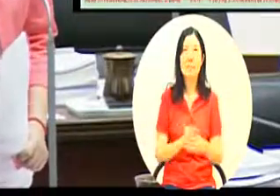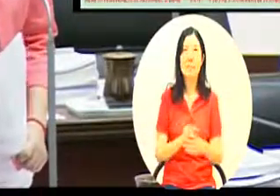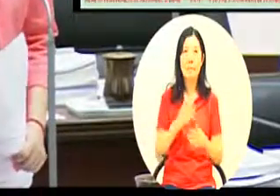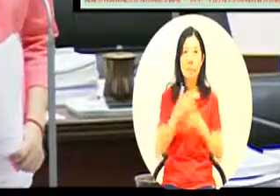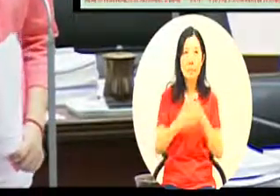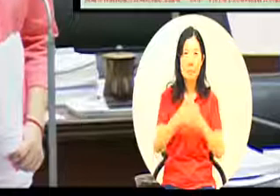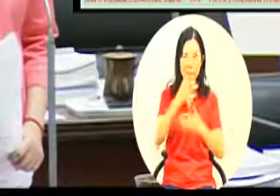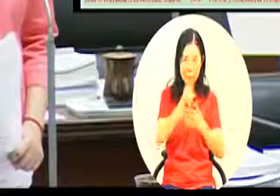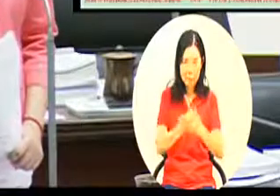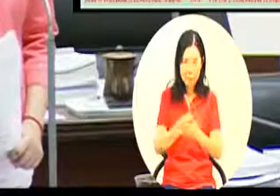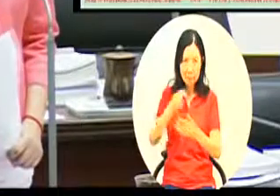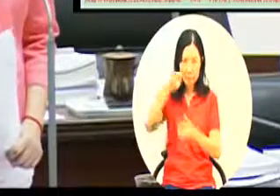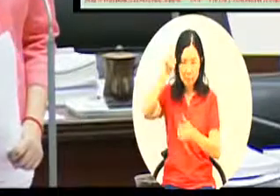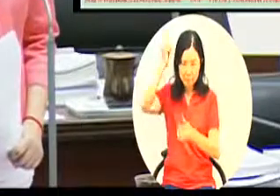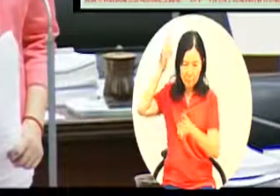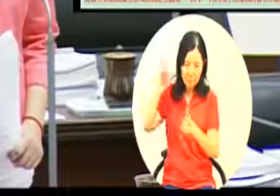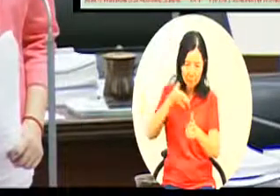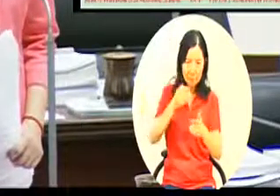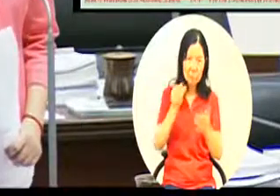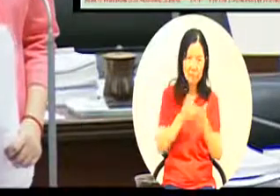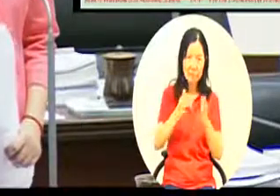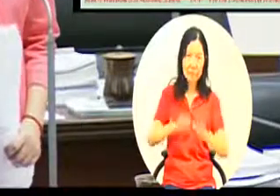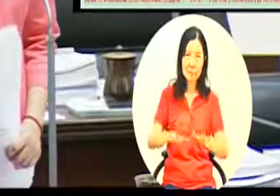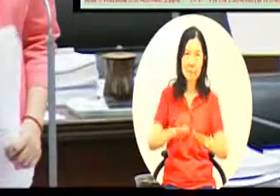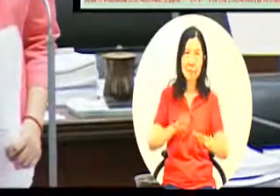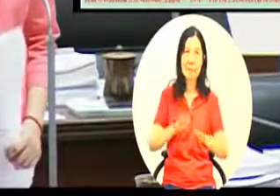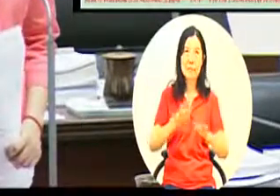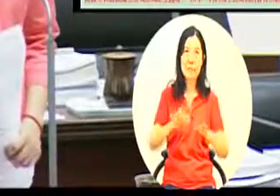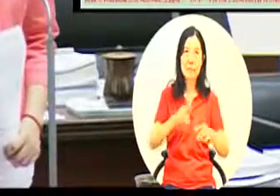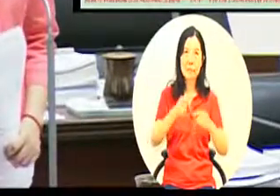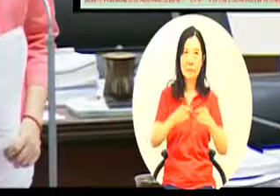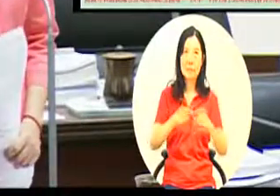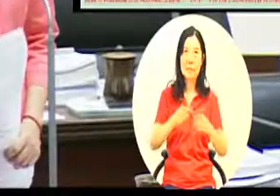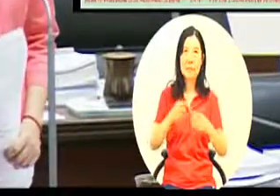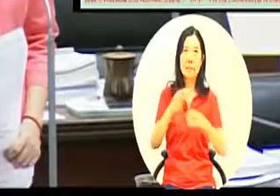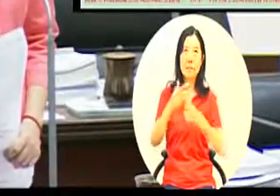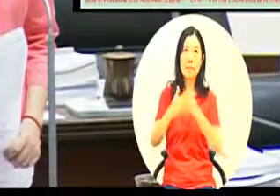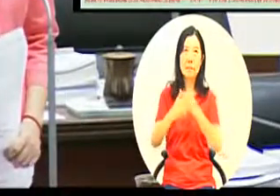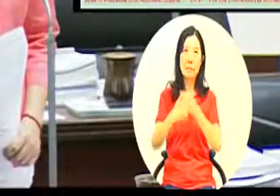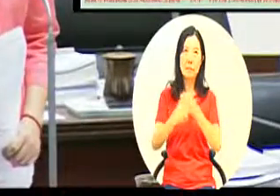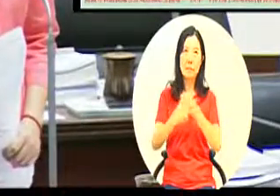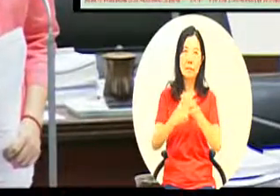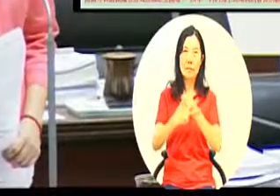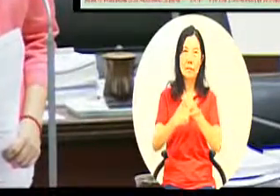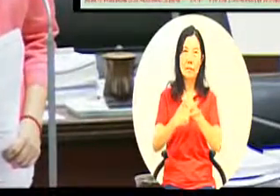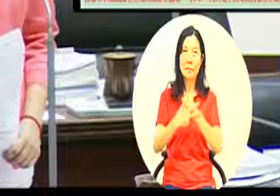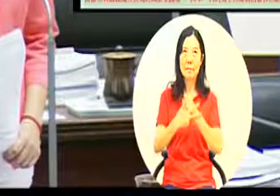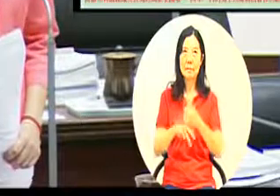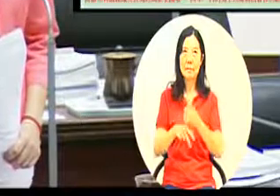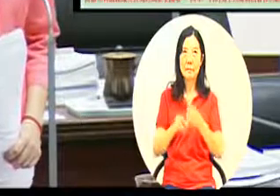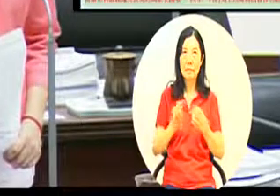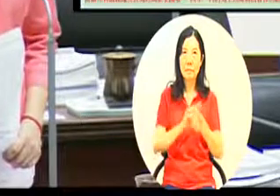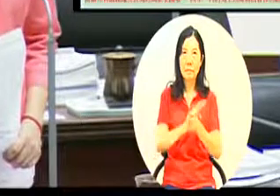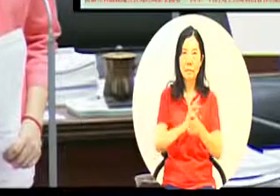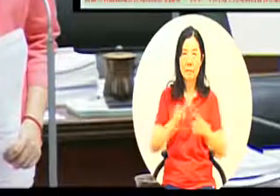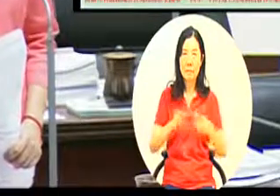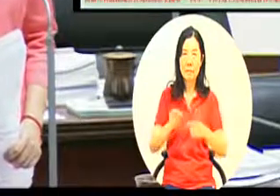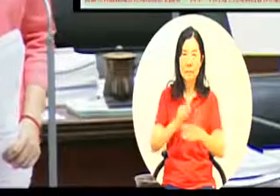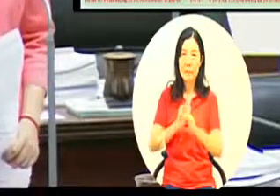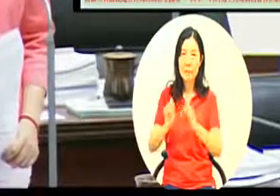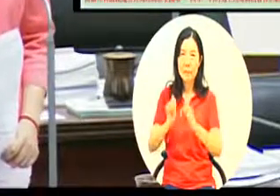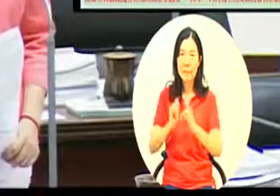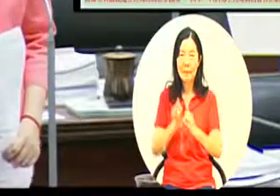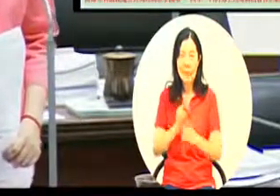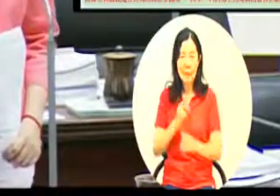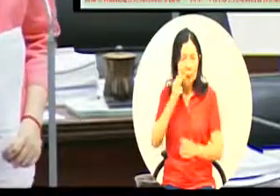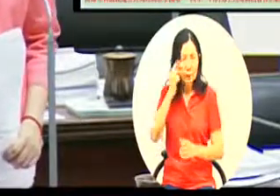留传承下来的。那今年已经是第七届，好，渔民林园的乡亲也觉得很可